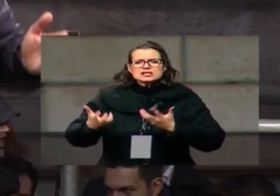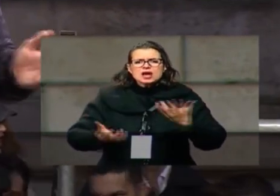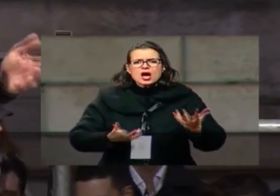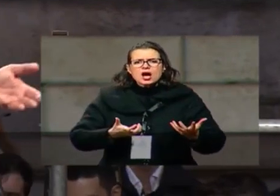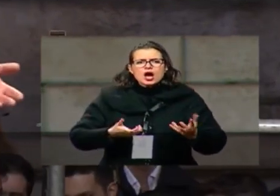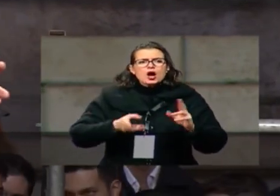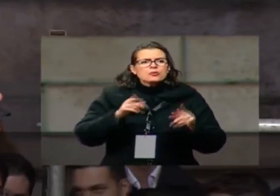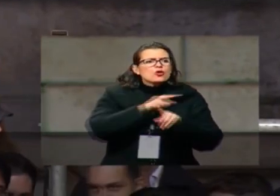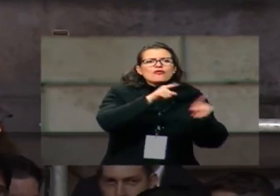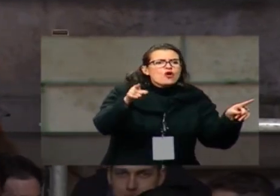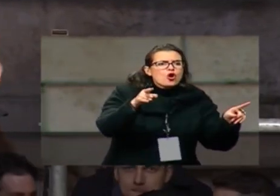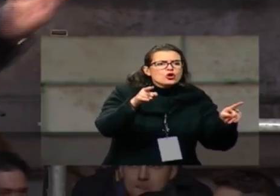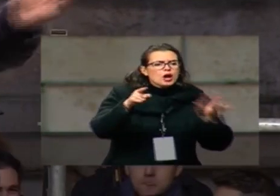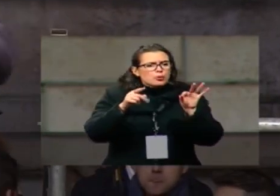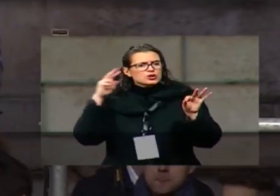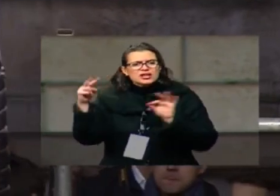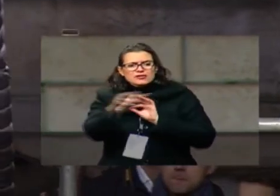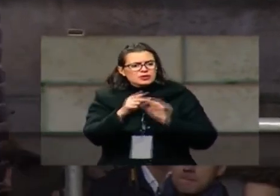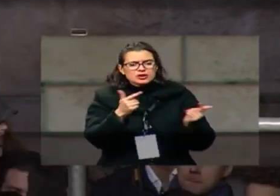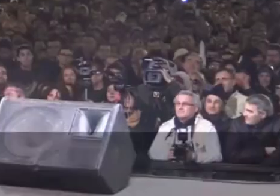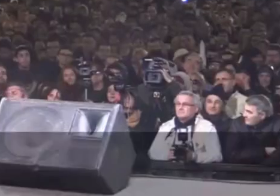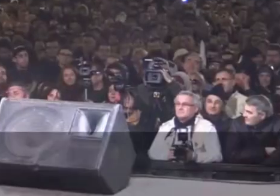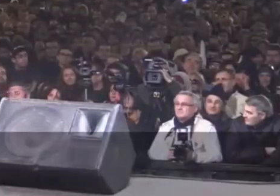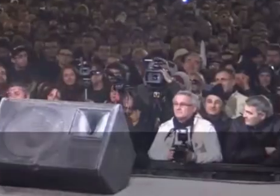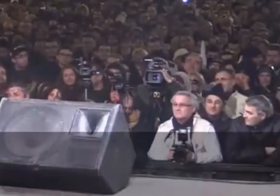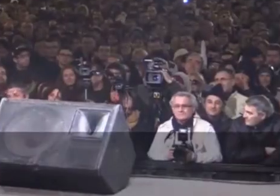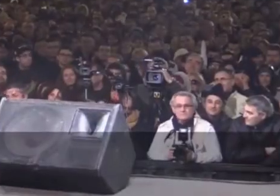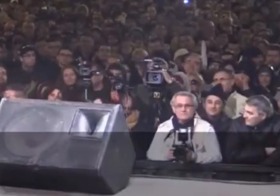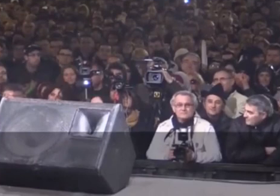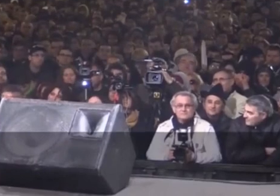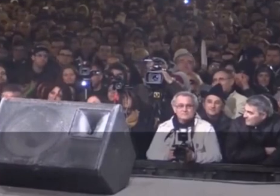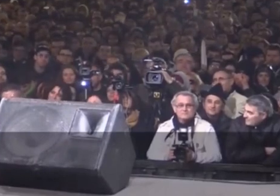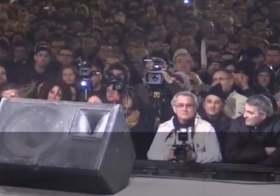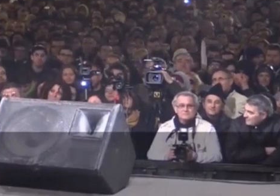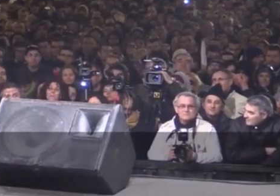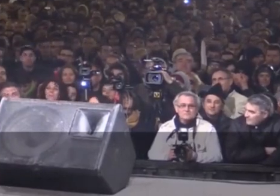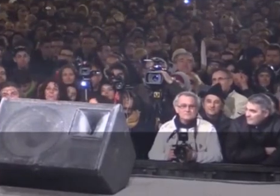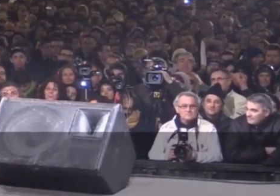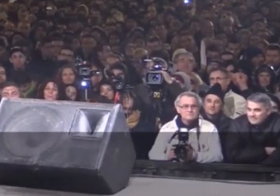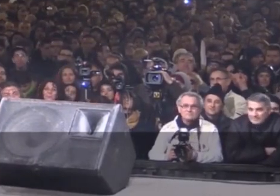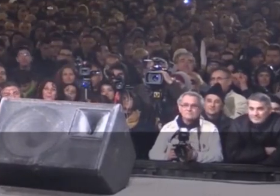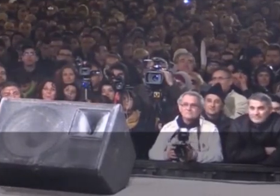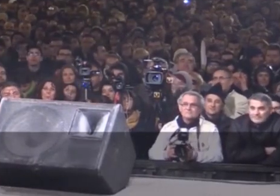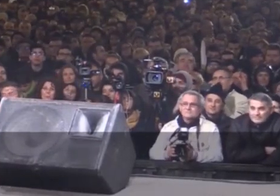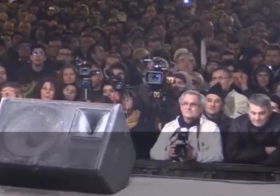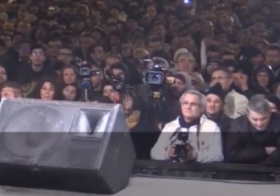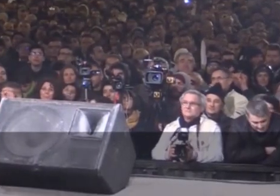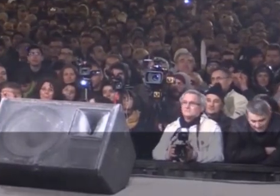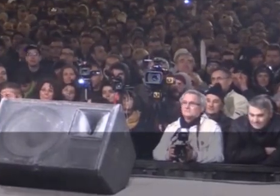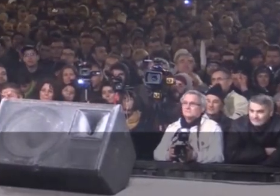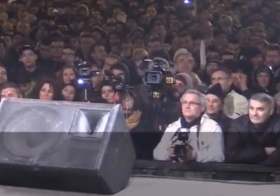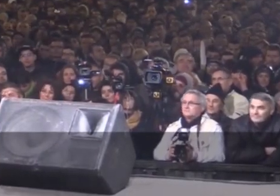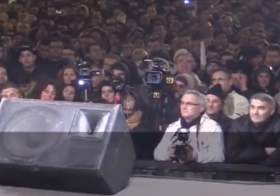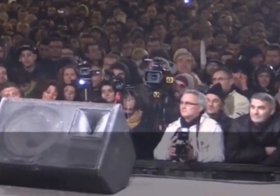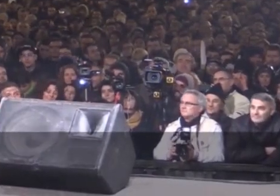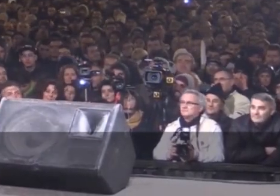riferimento prendere daranno 1000 miliardi alle banche la BCE Ma le banche poi risponderanno le